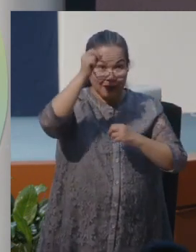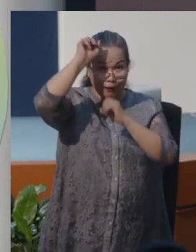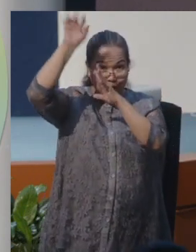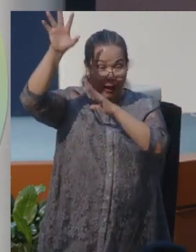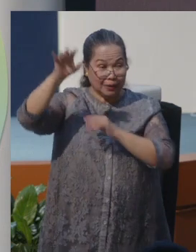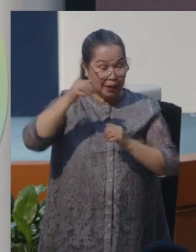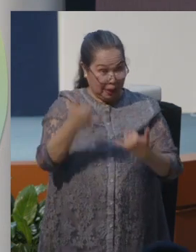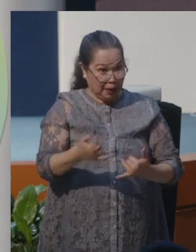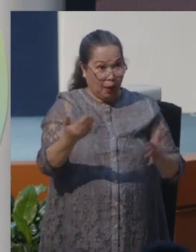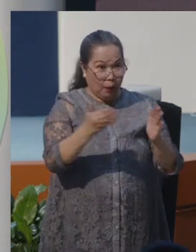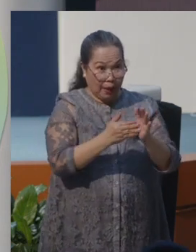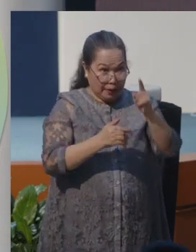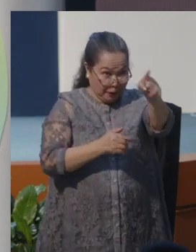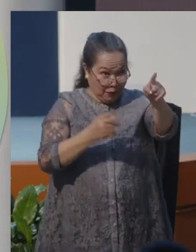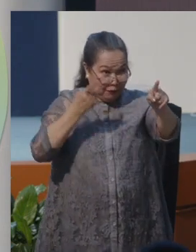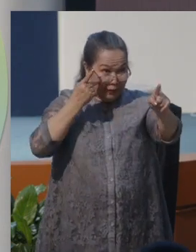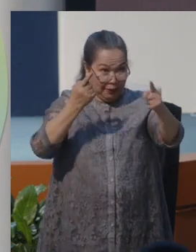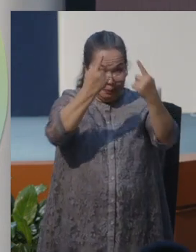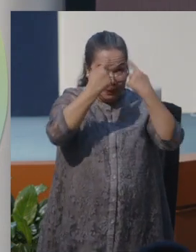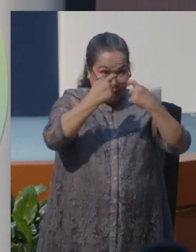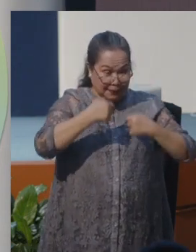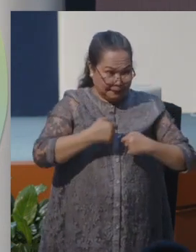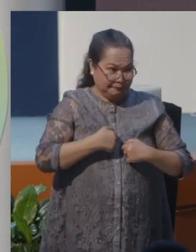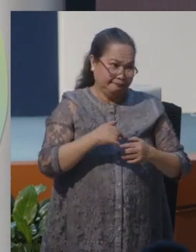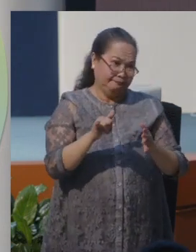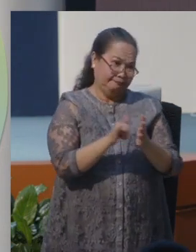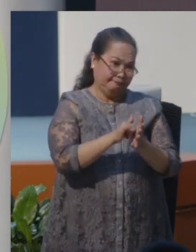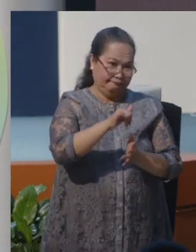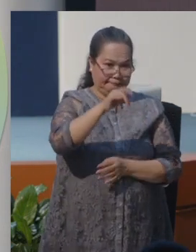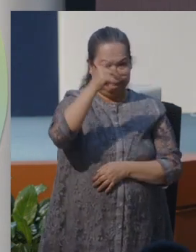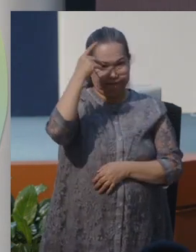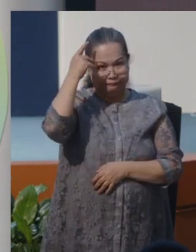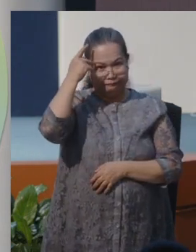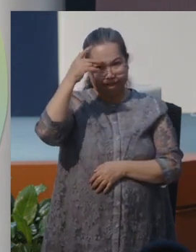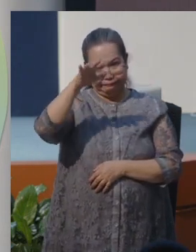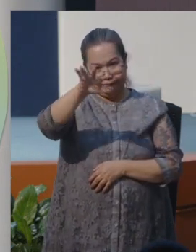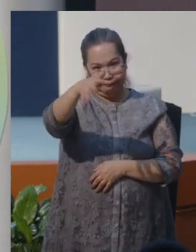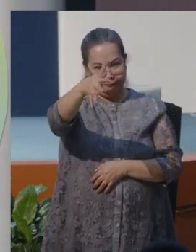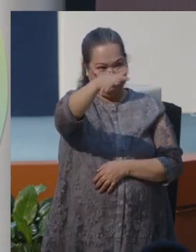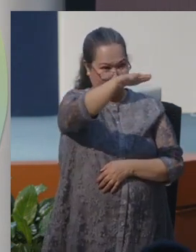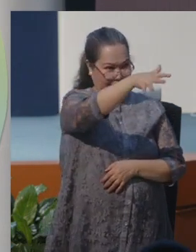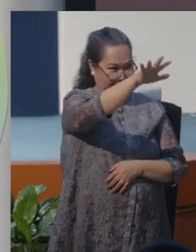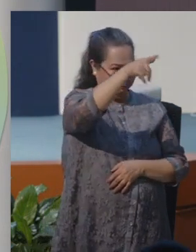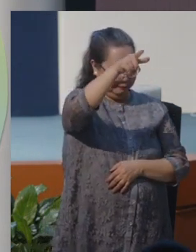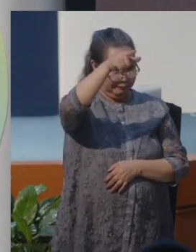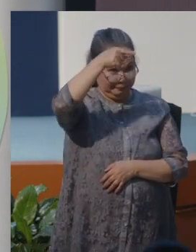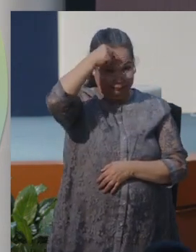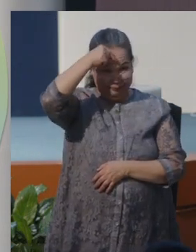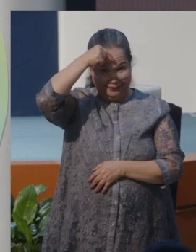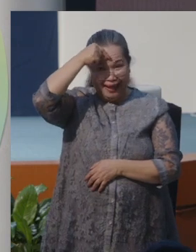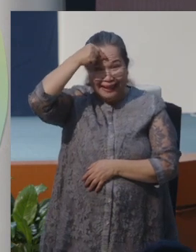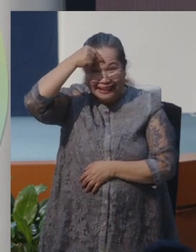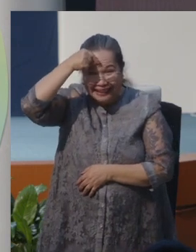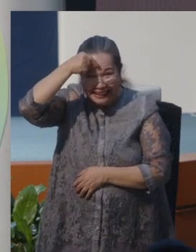mo sa akin, show us the Father? Ganun po si Philip. Medyo lobat.